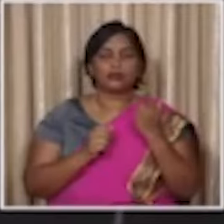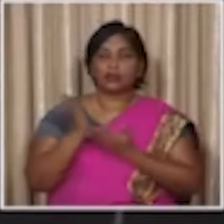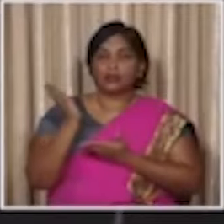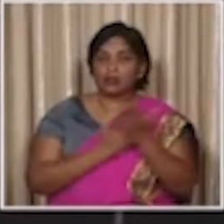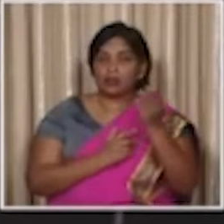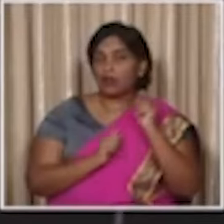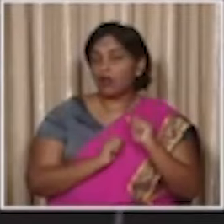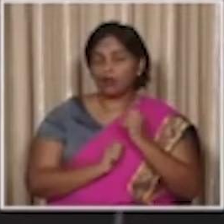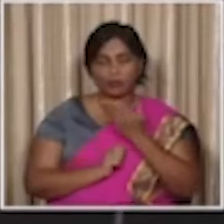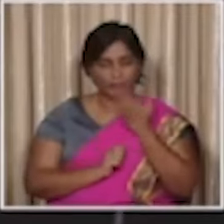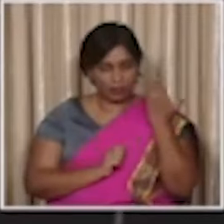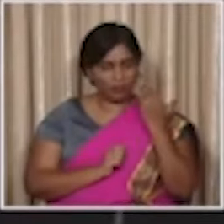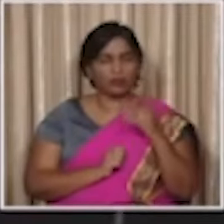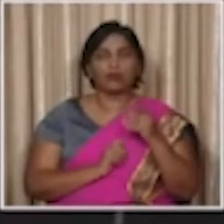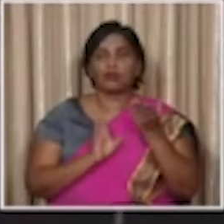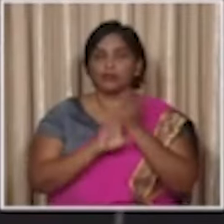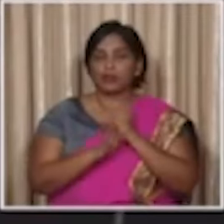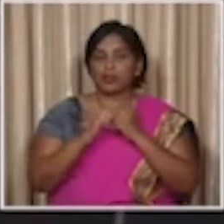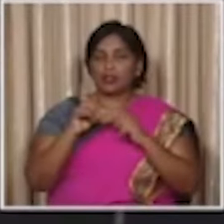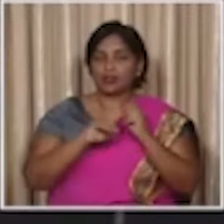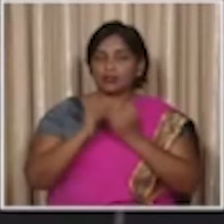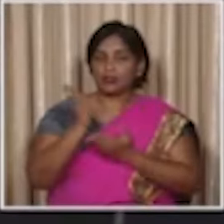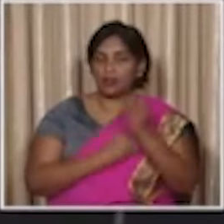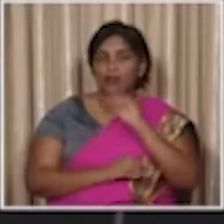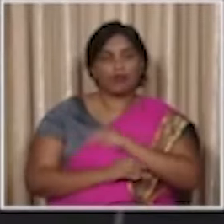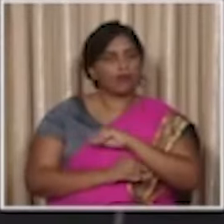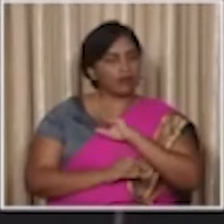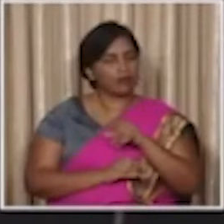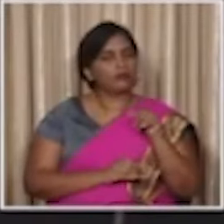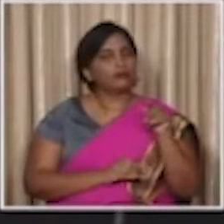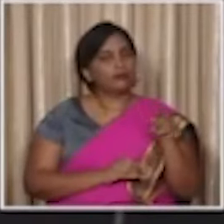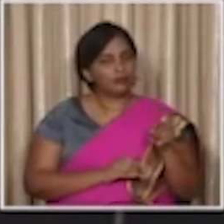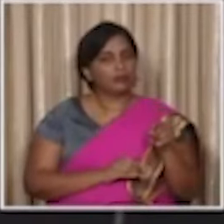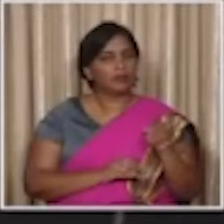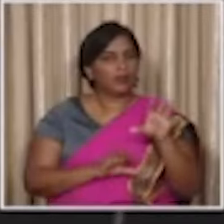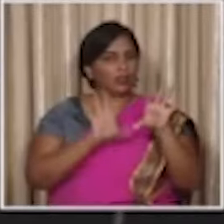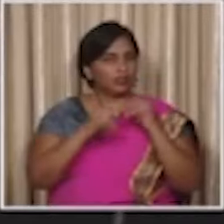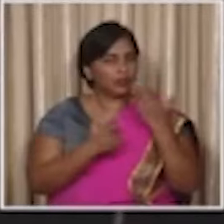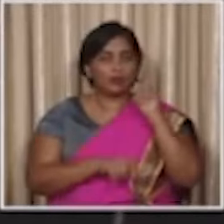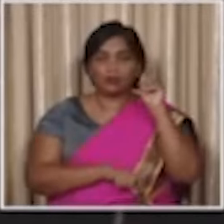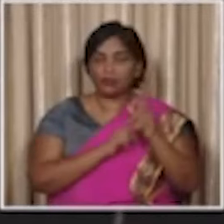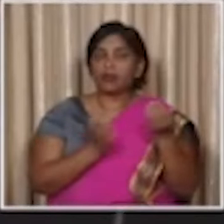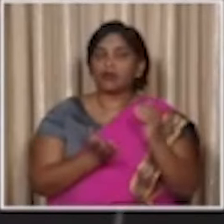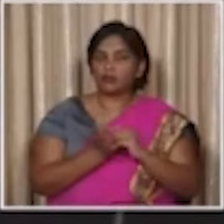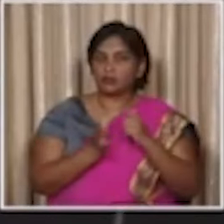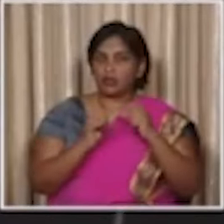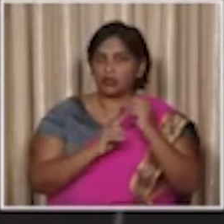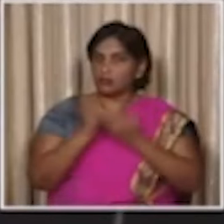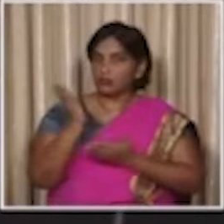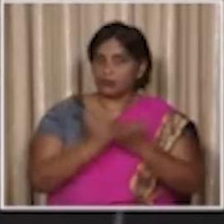හැක්කේ කාටද කලින් අයදුම් කර ප්‍රතිලාභ සඳහා නොතේරුණු තැනැත්තන්ට නැවත අයදුම් කළ